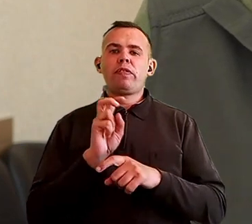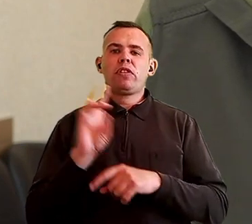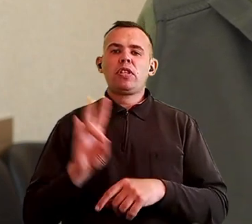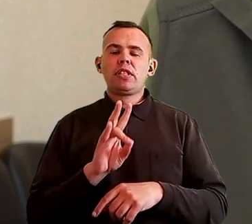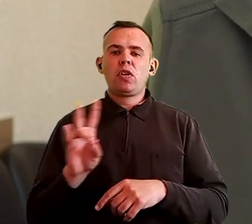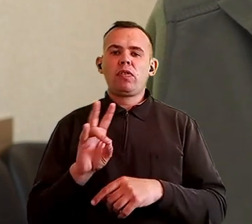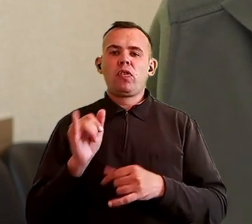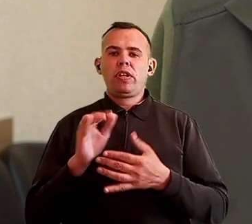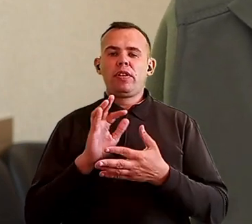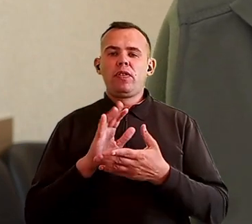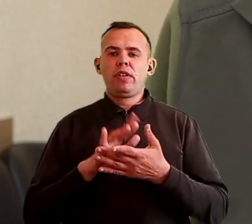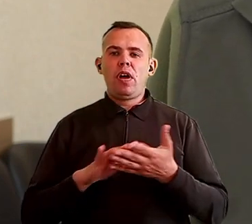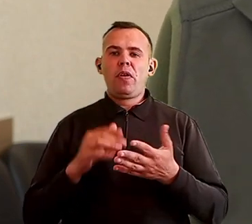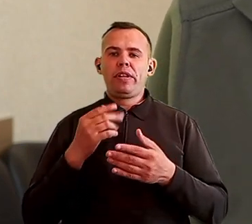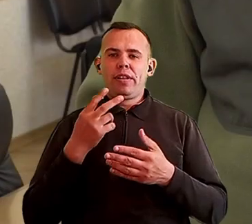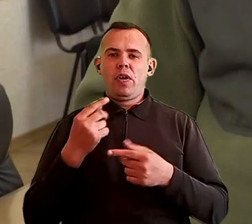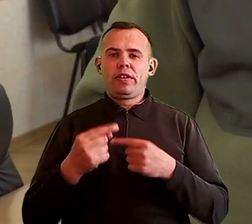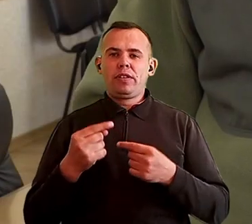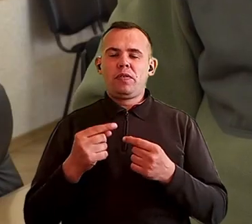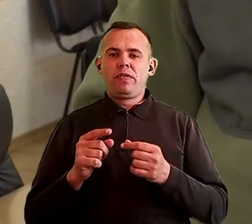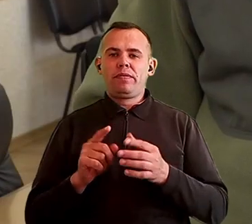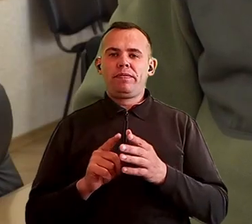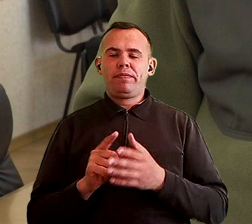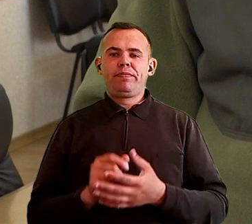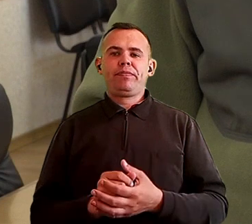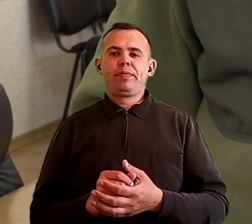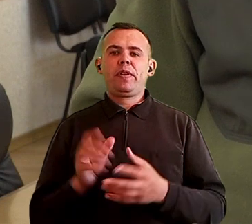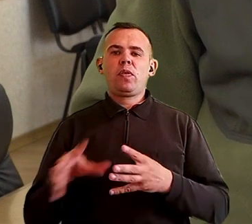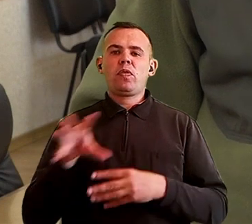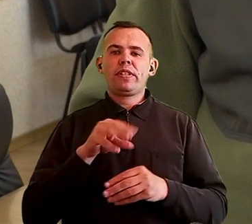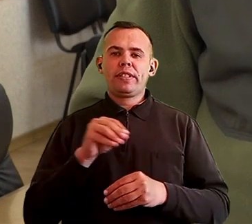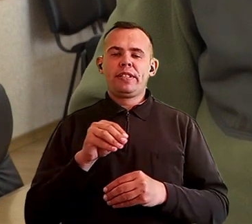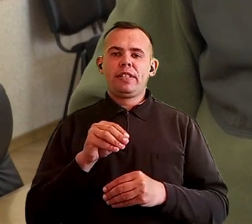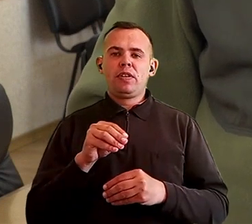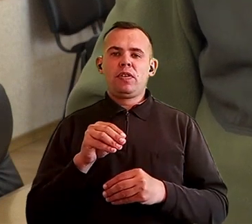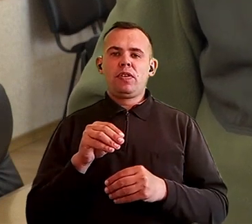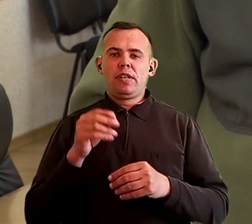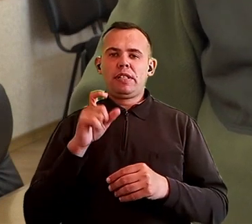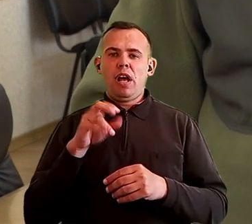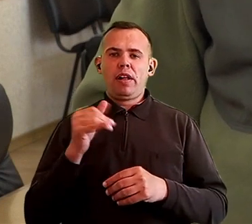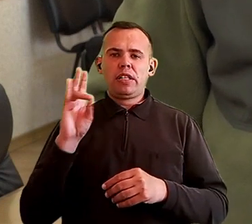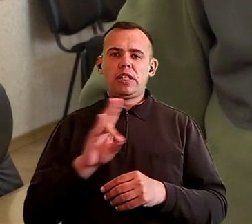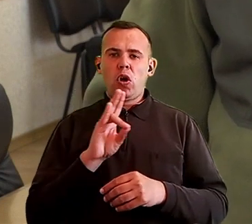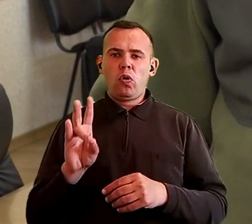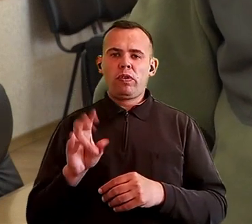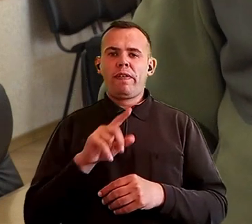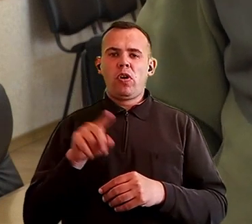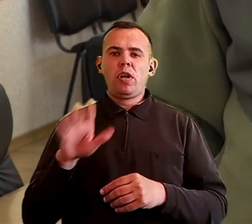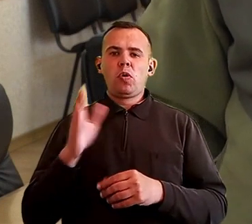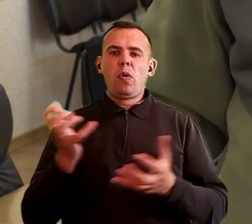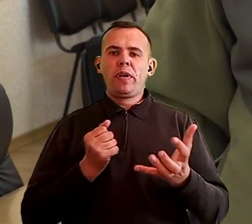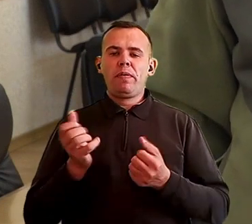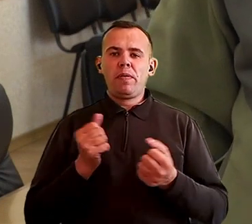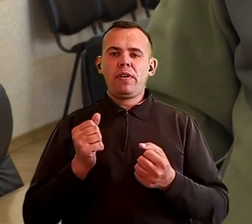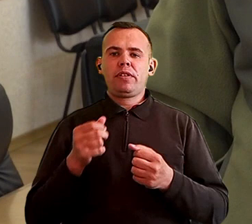традиційно зустрічати Великдень. Всі заклади церковні, вони будуть приймати своїх прихожан